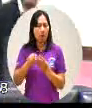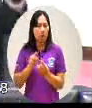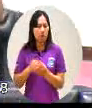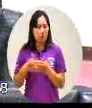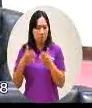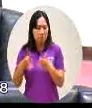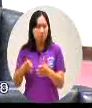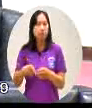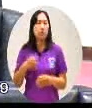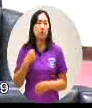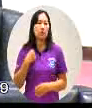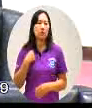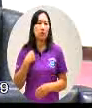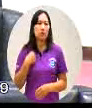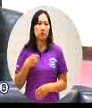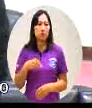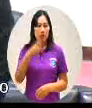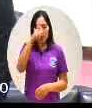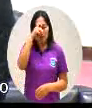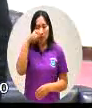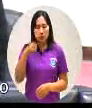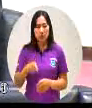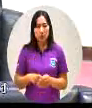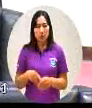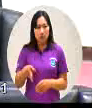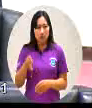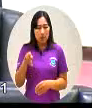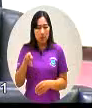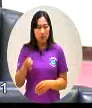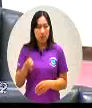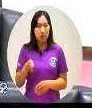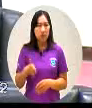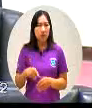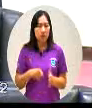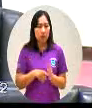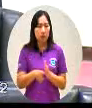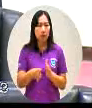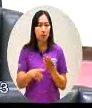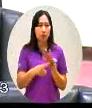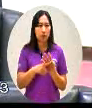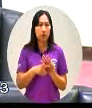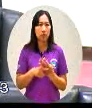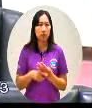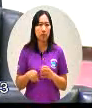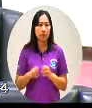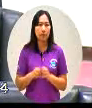哈。我希望对你的专业来发挥一下哈。下面一个议题哈，我们来请